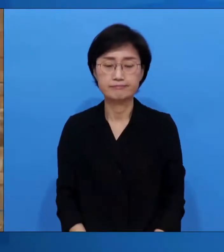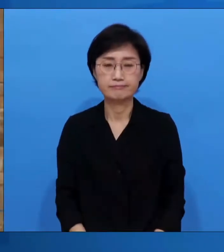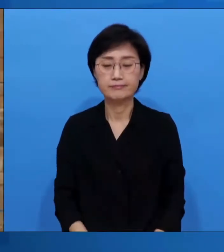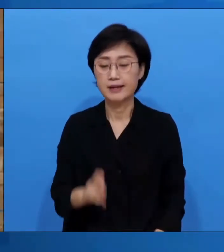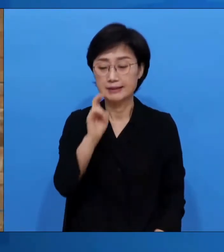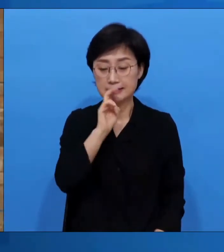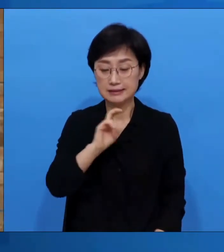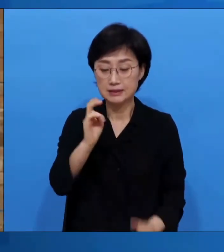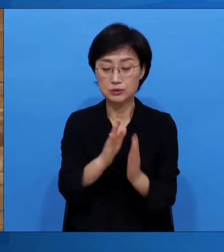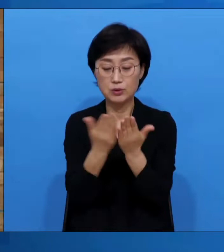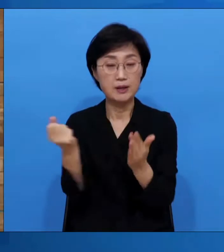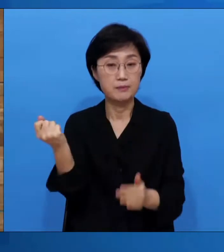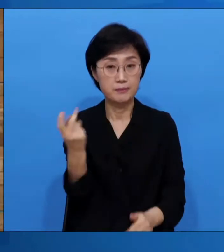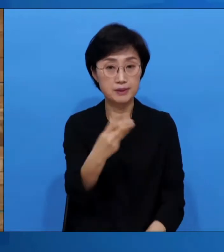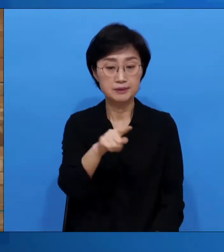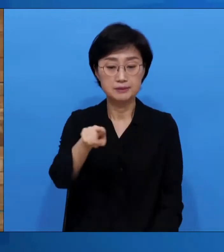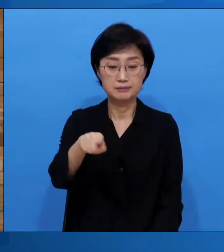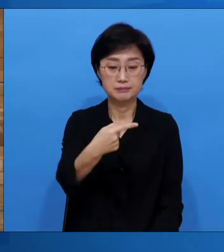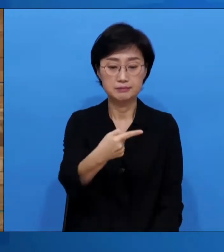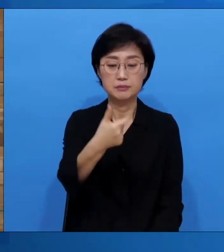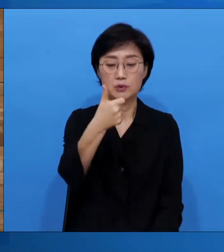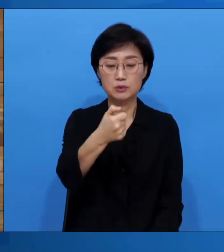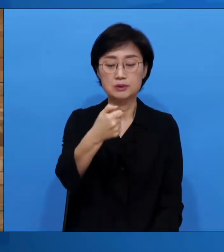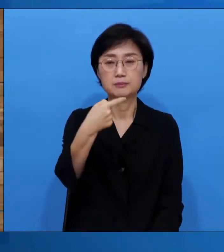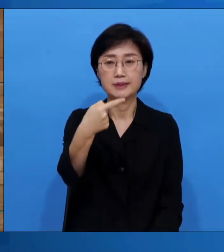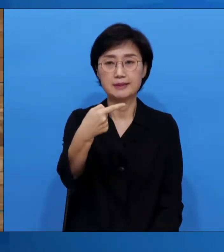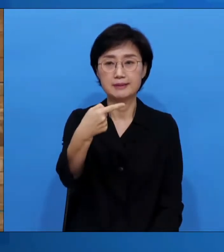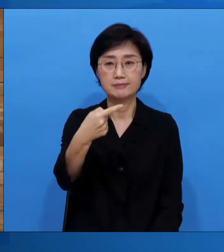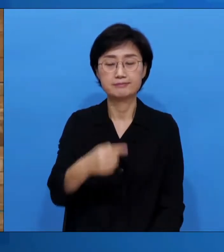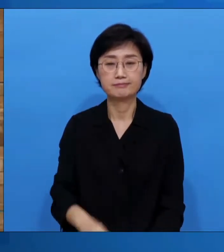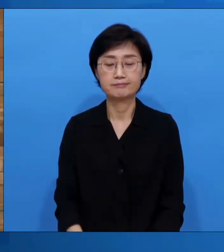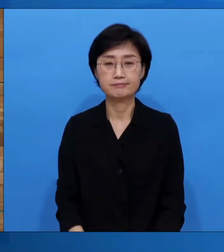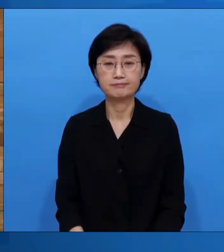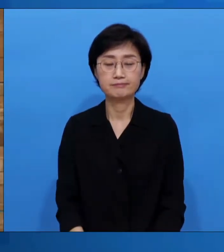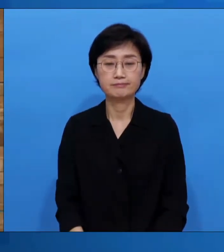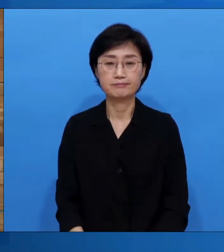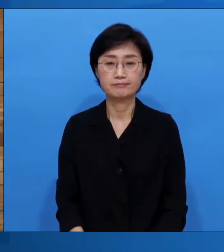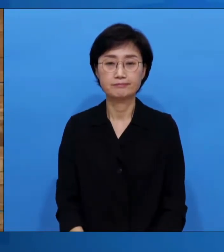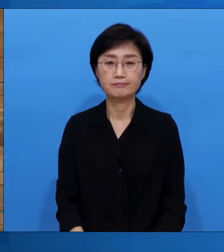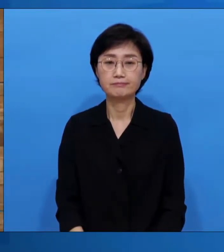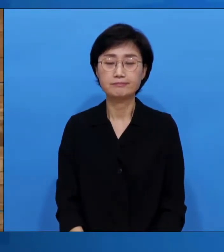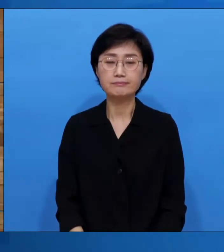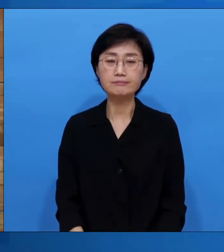찬송가 151장입니다. Hymn number 151.